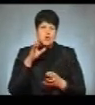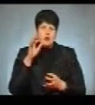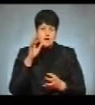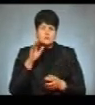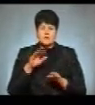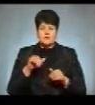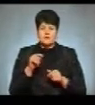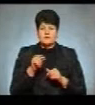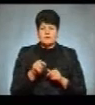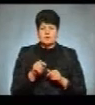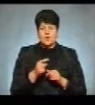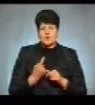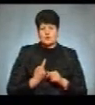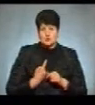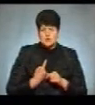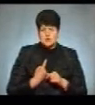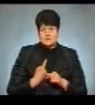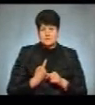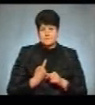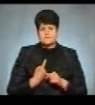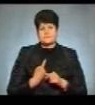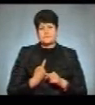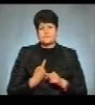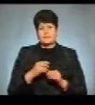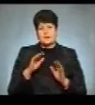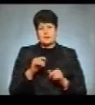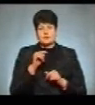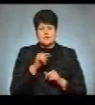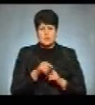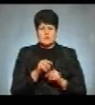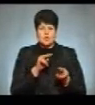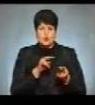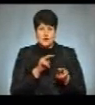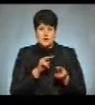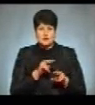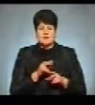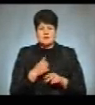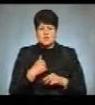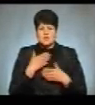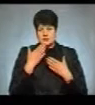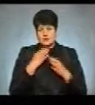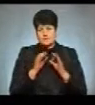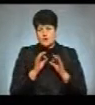потім він його сторожив і потім до нього доглядав. Я читав